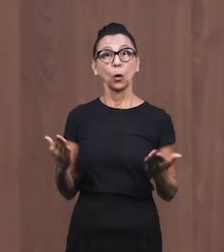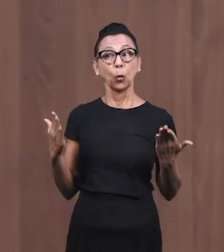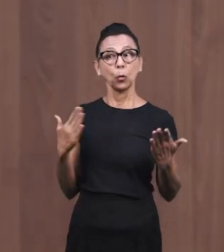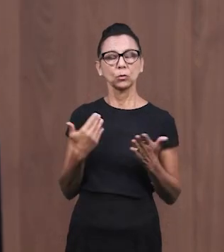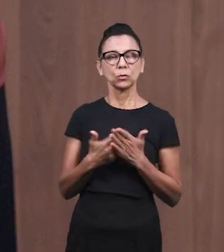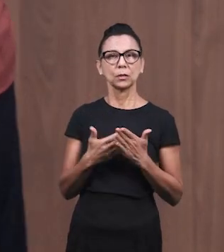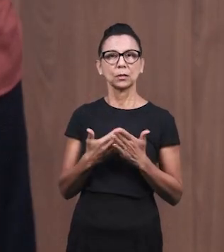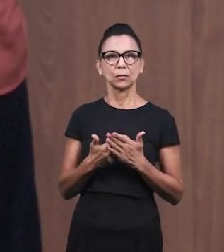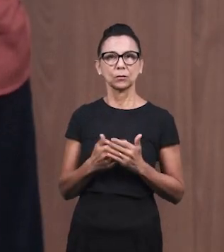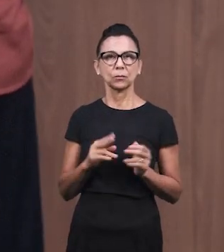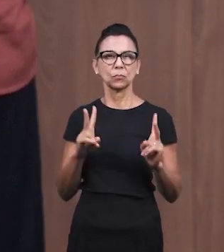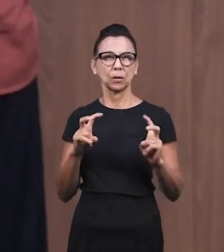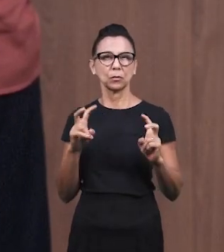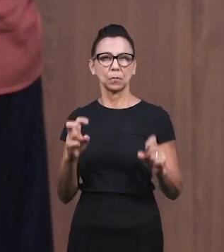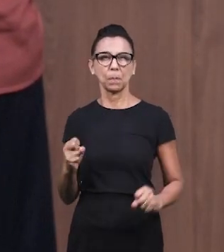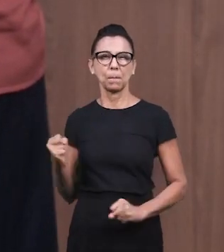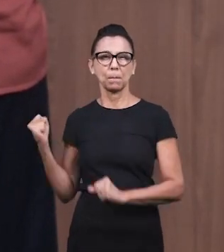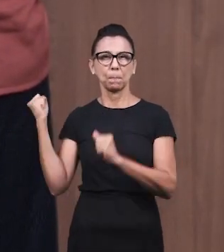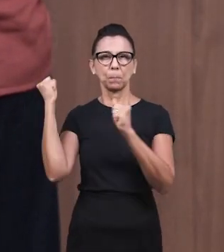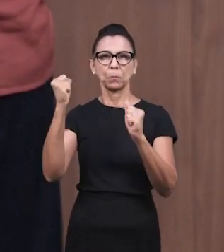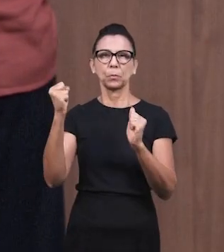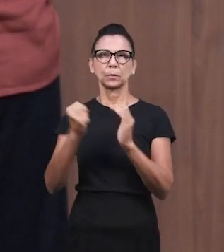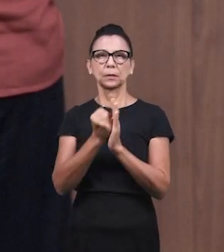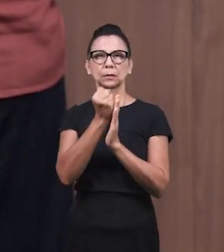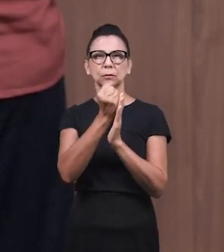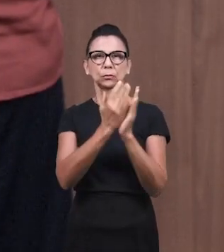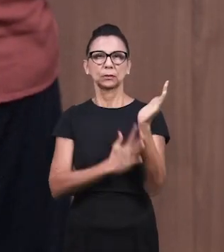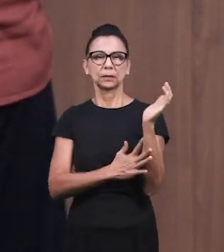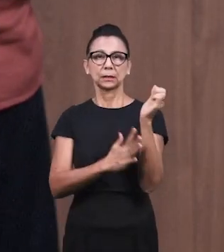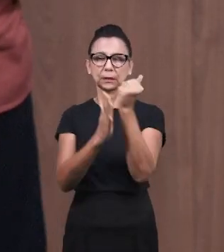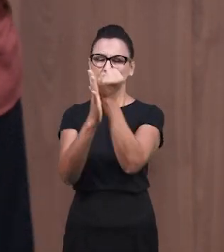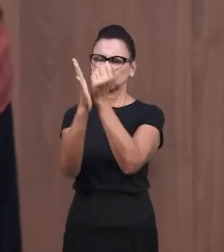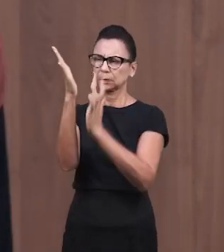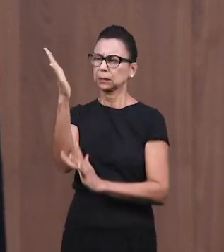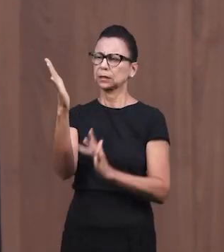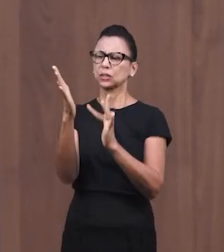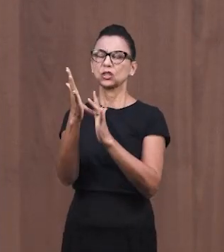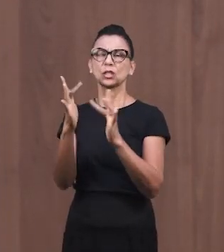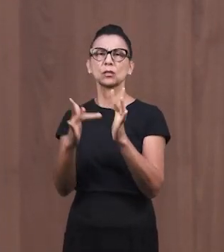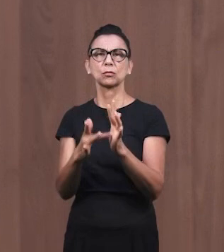Jésus. Notre étude porte sur le pouvoir du sang de